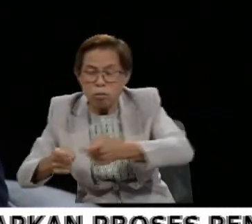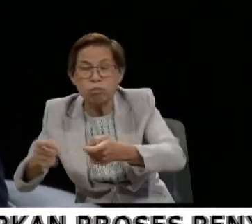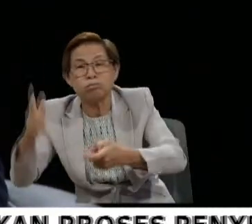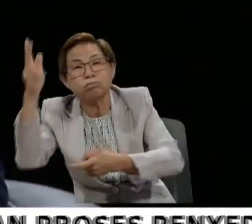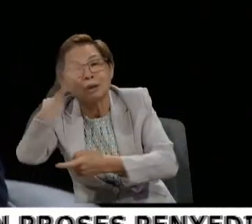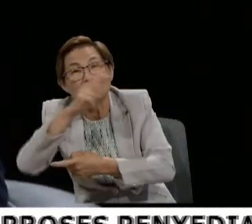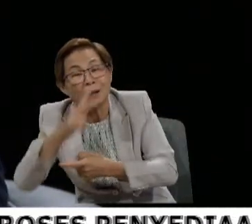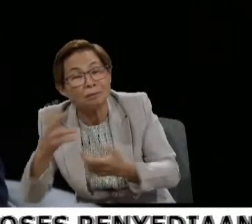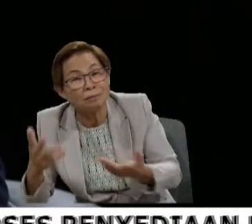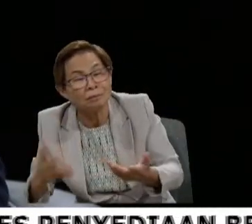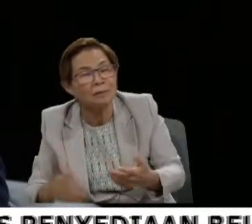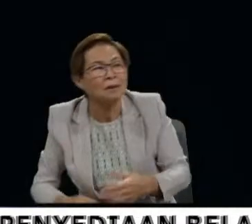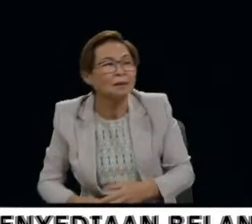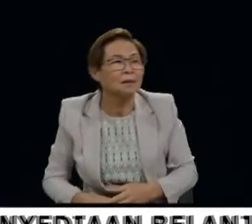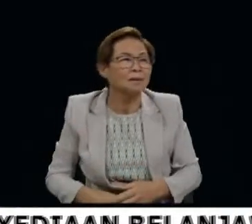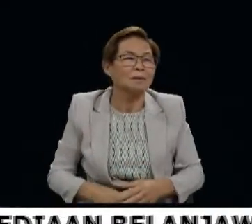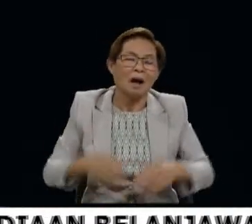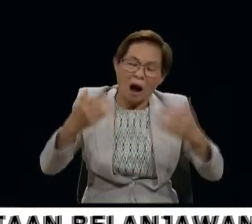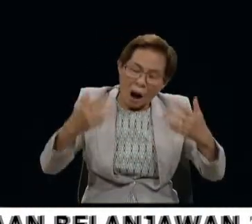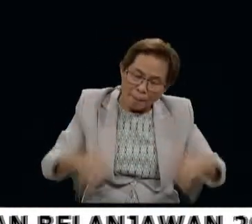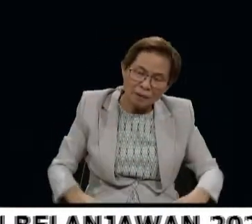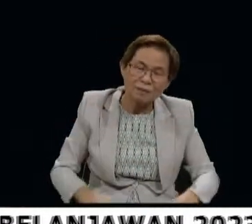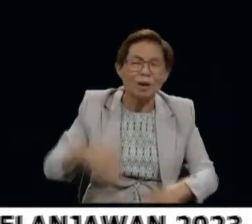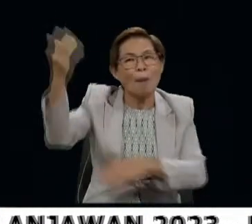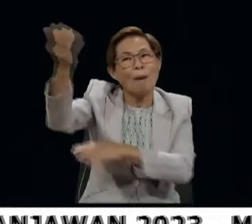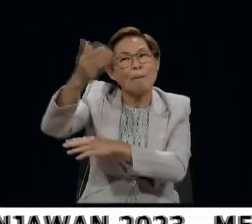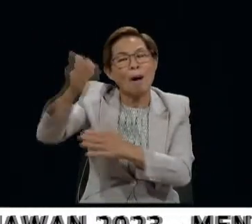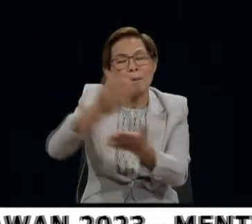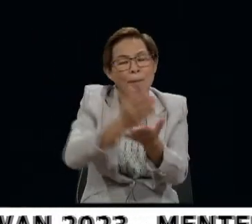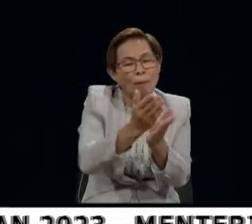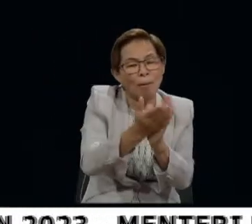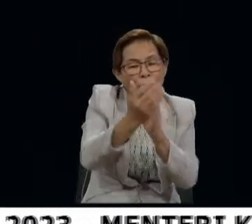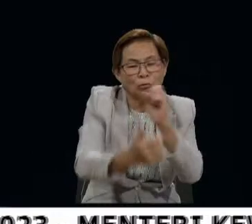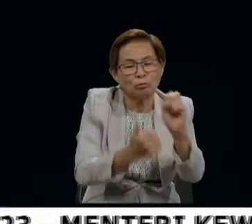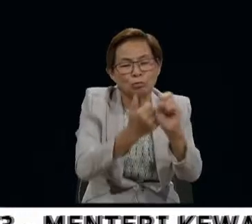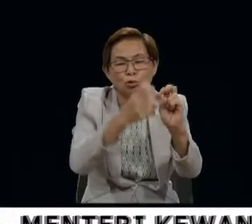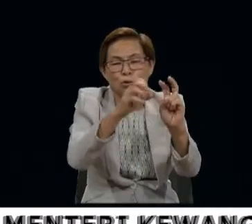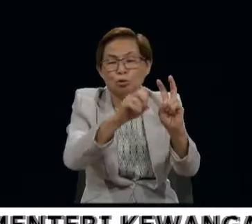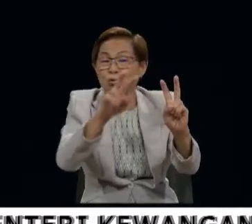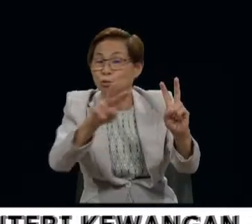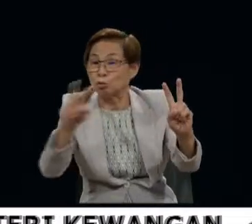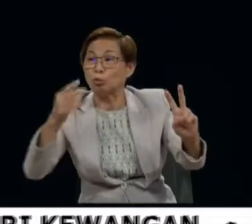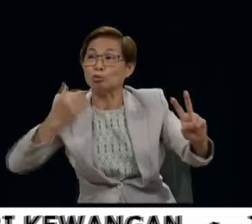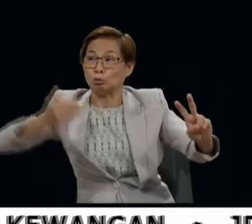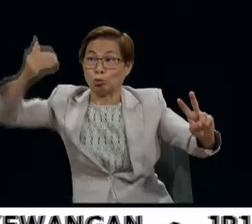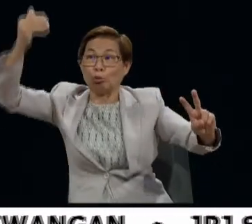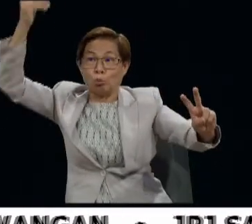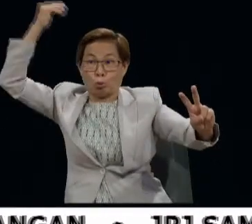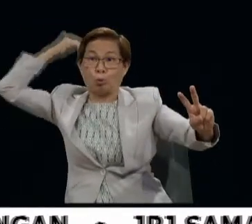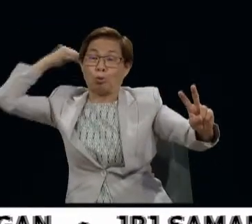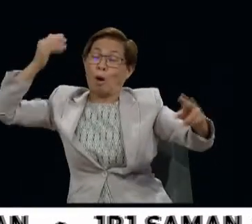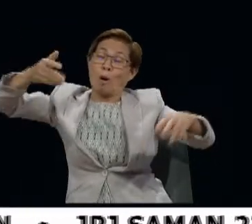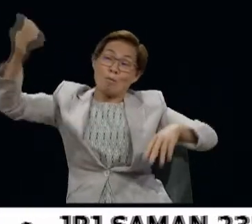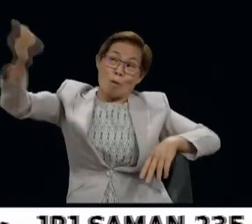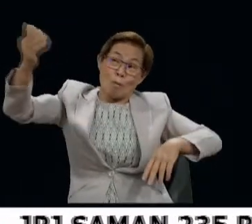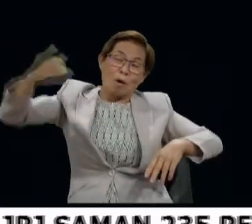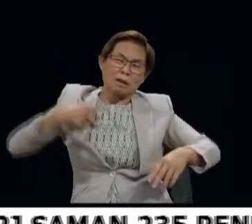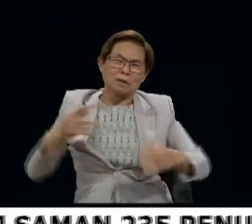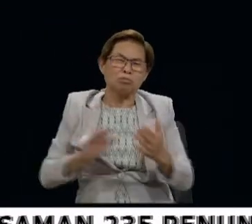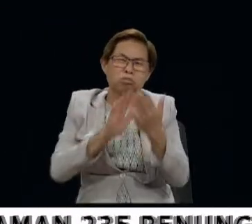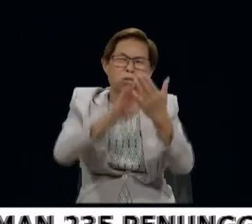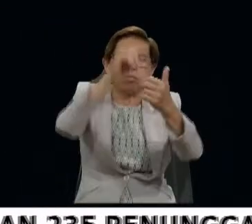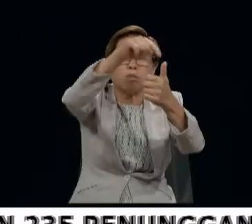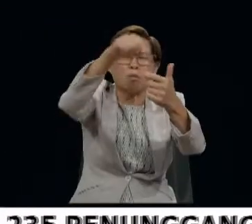juga baik selepas pembentangan bajet 22 dulu kita berdepan dengan